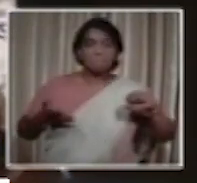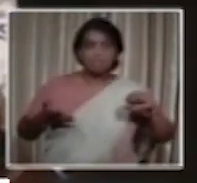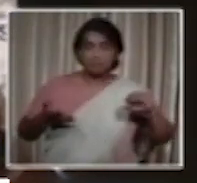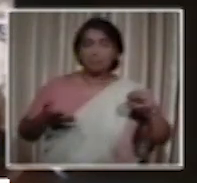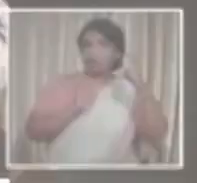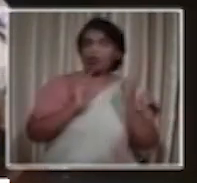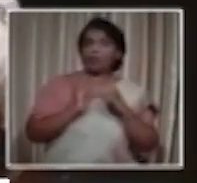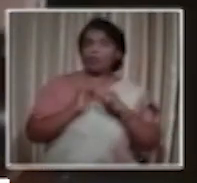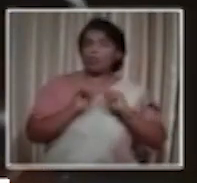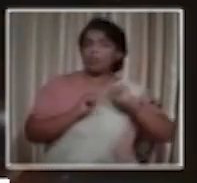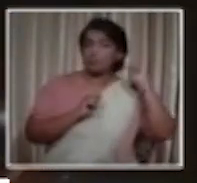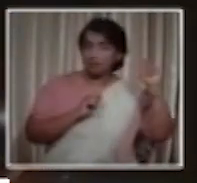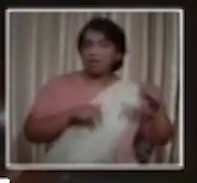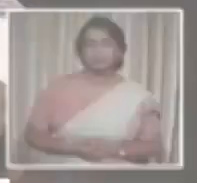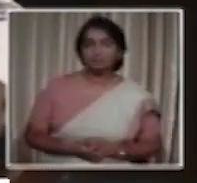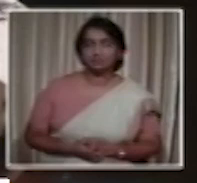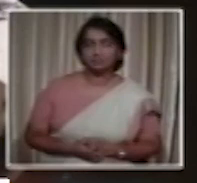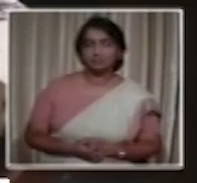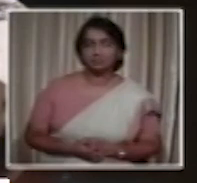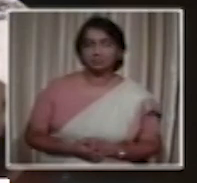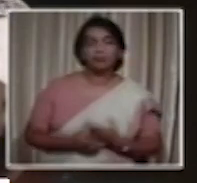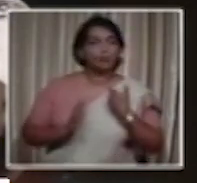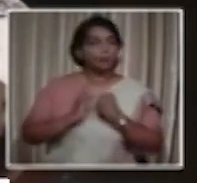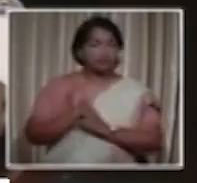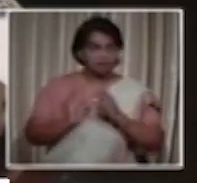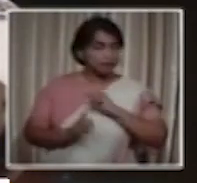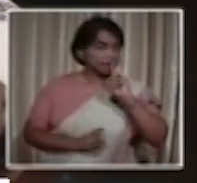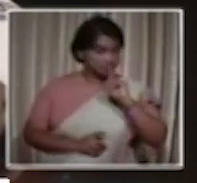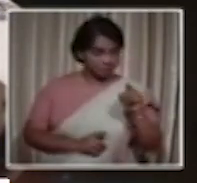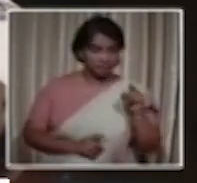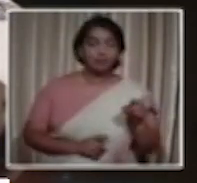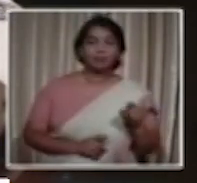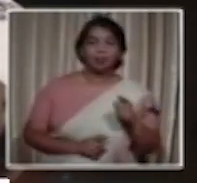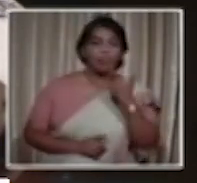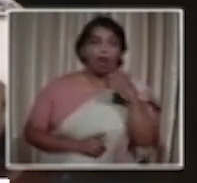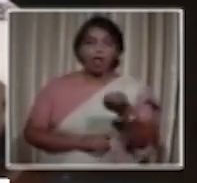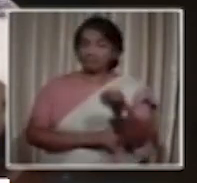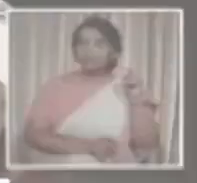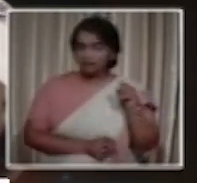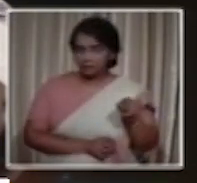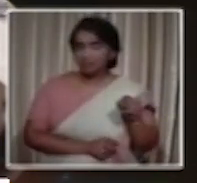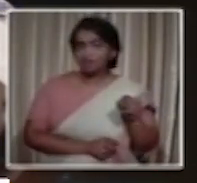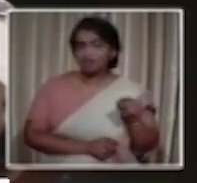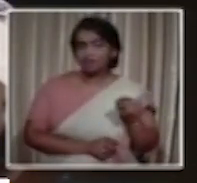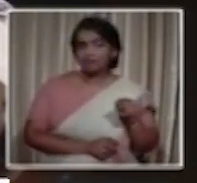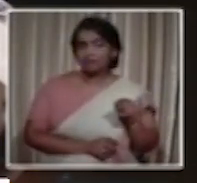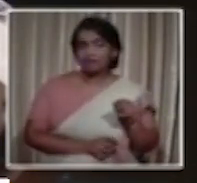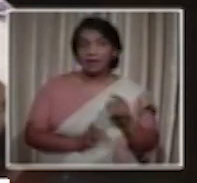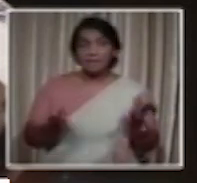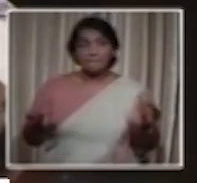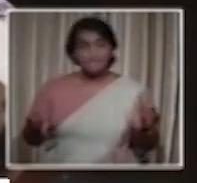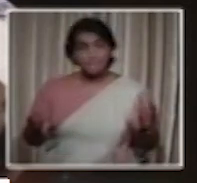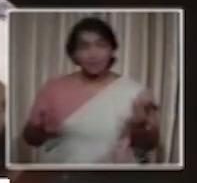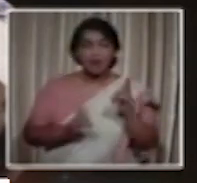නිස්සද්ද වෙන මන්තුමාලා, තාමත් ඉගෙනගෙන නැහැ. අග්‍රාමාත්‍යතුමා කියනවා බොරදියේ මාළු බාන්න එපයි කියලා. පින් මාළු වලේ